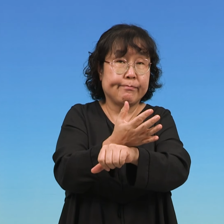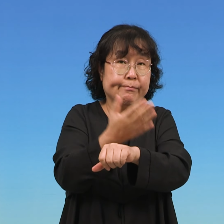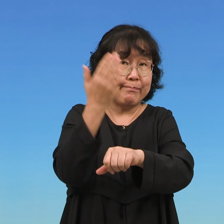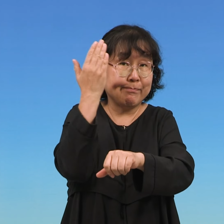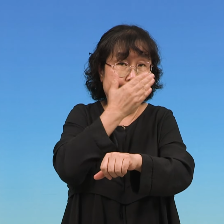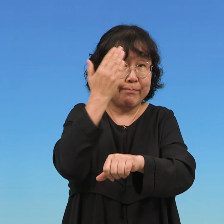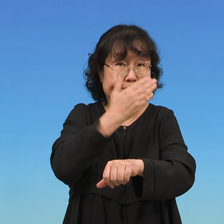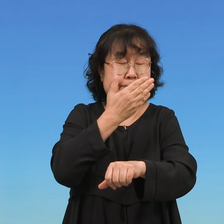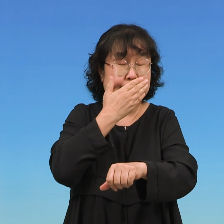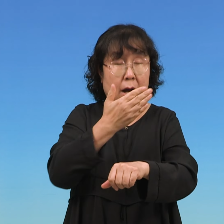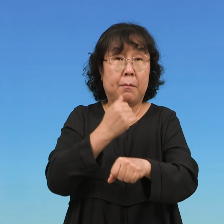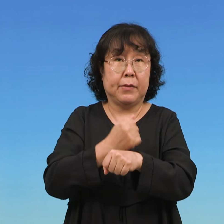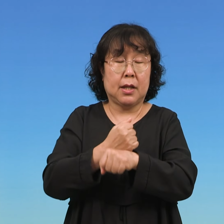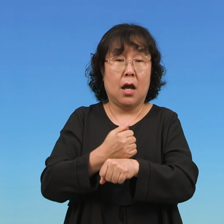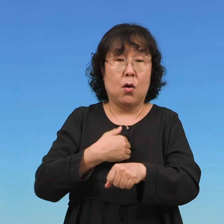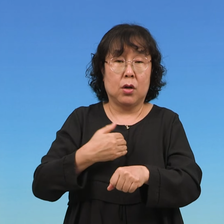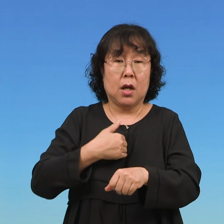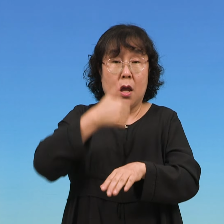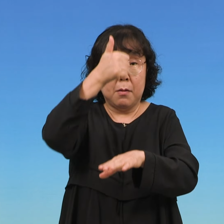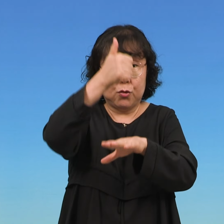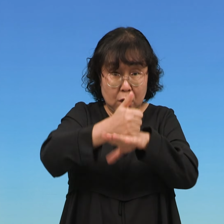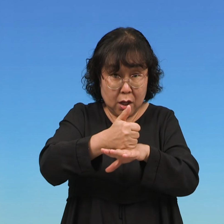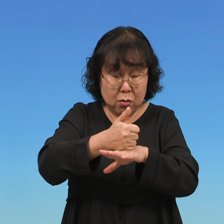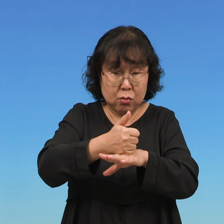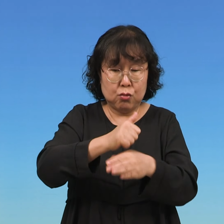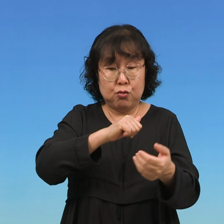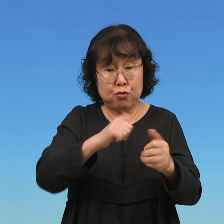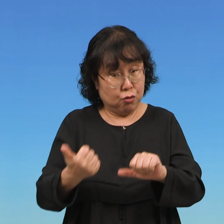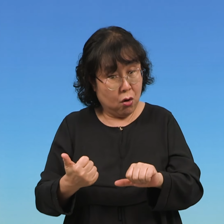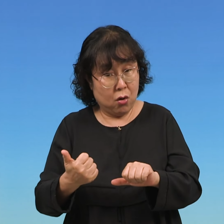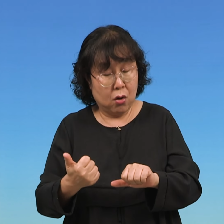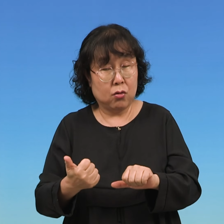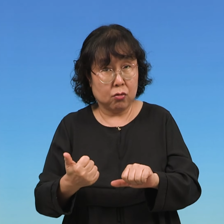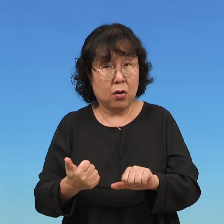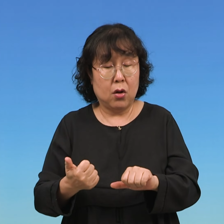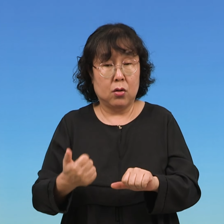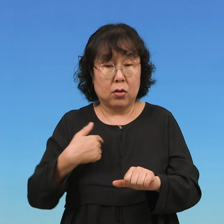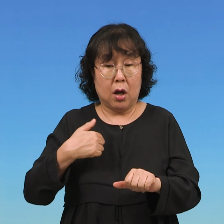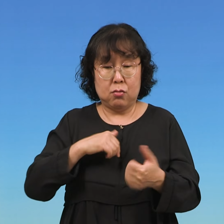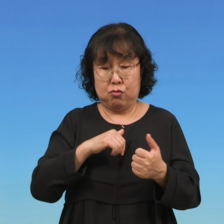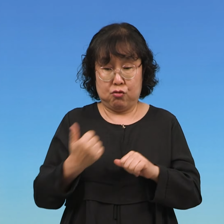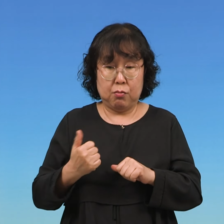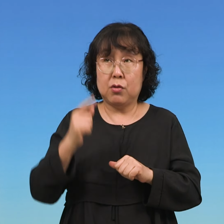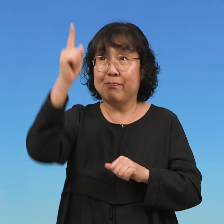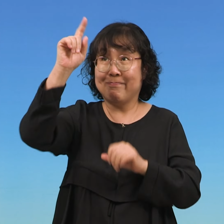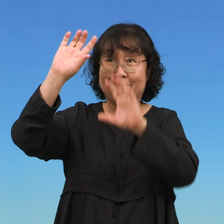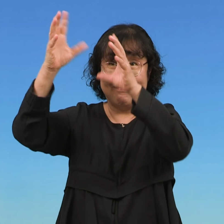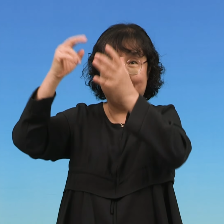아니면 가장 절망적인게 이제 마지막에 죽는 건데 죽으면 천국 가는데